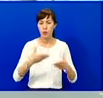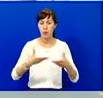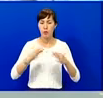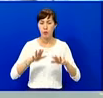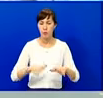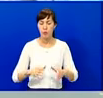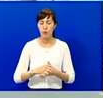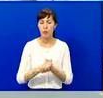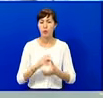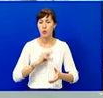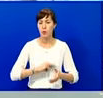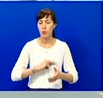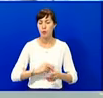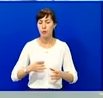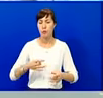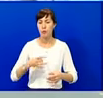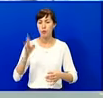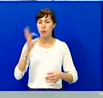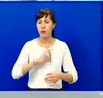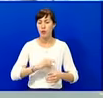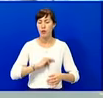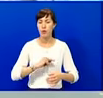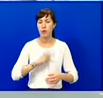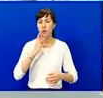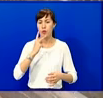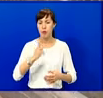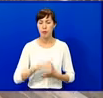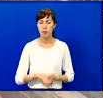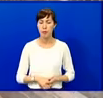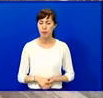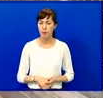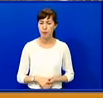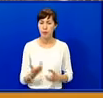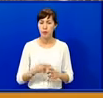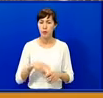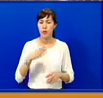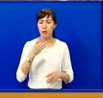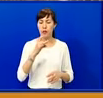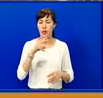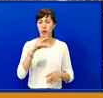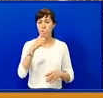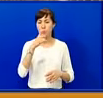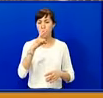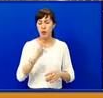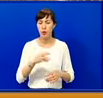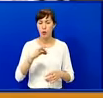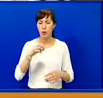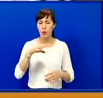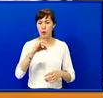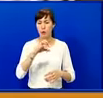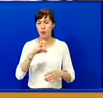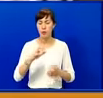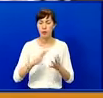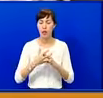біріккен шаруалардың берекелі жұмысын бірге бағамдасақ. Бұл шарапқаны ауылдық әкімдігіне қарасты Махамбет Өтемісұлы ауылы.